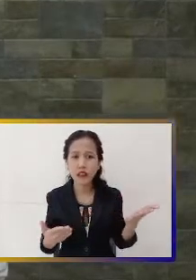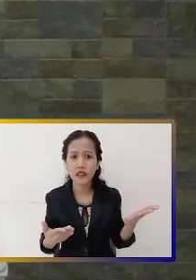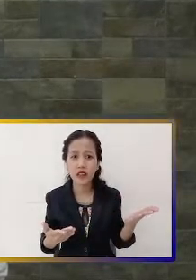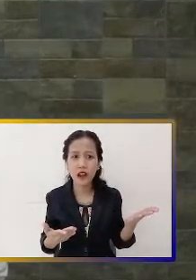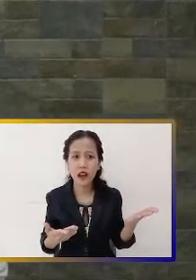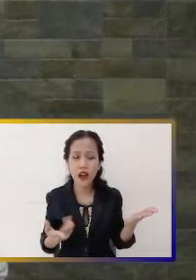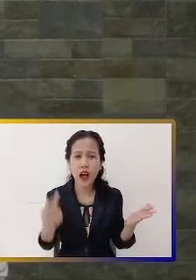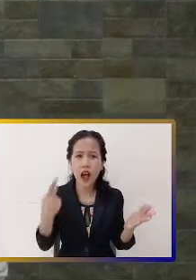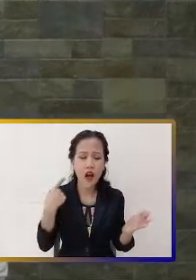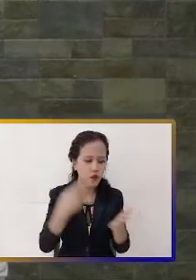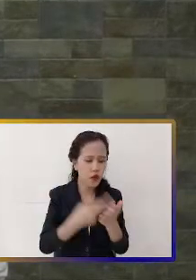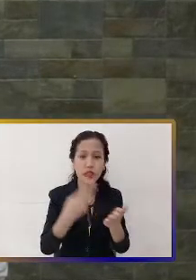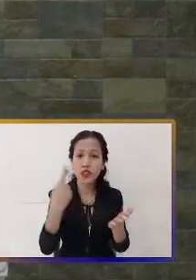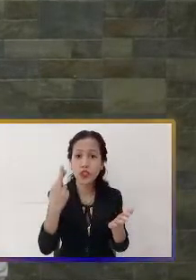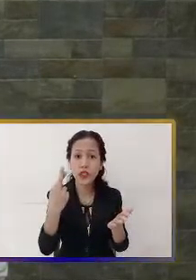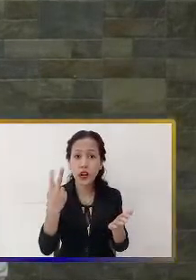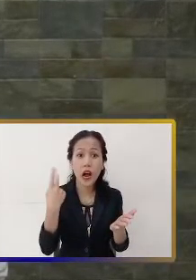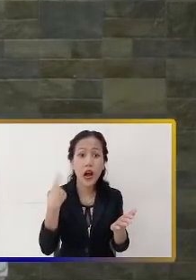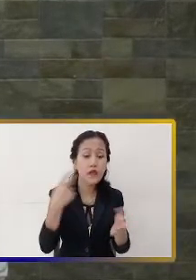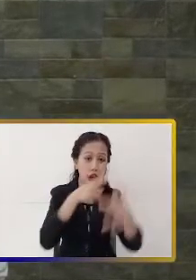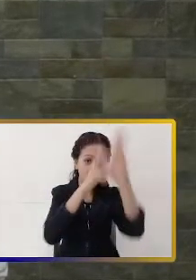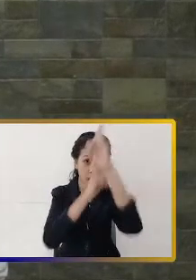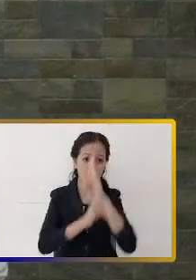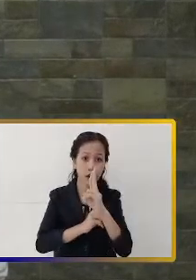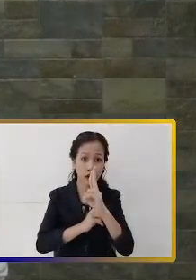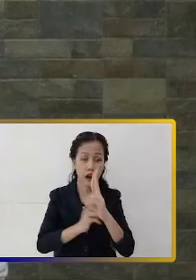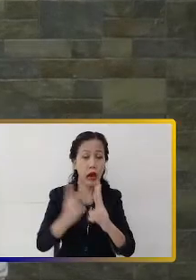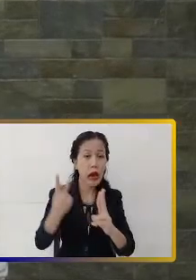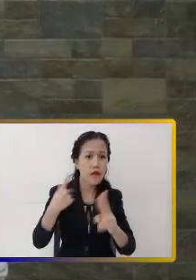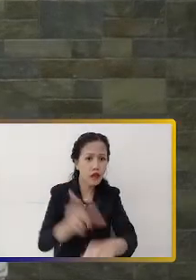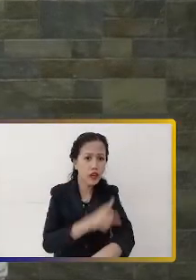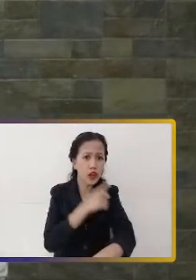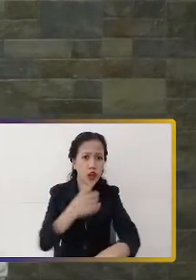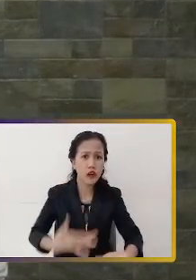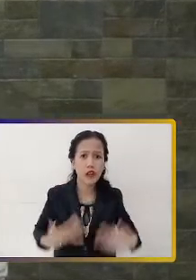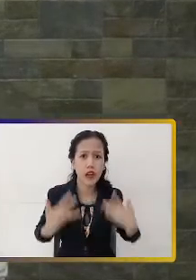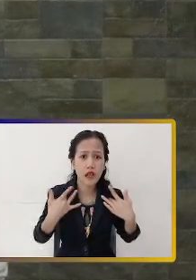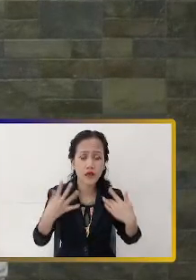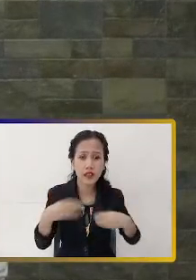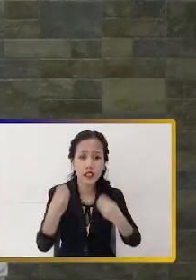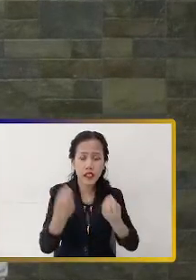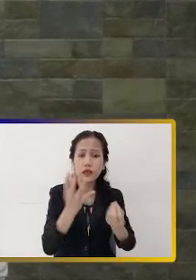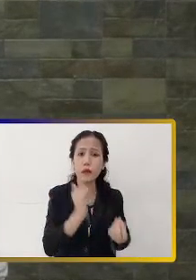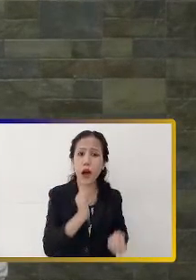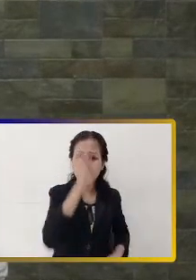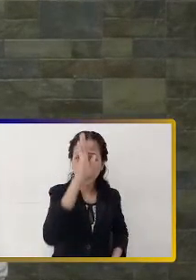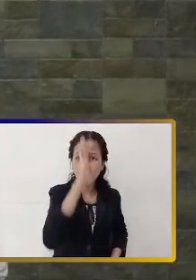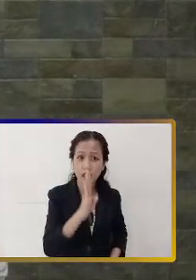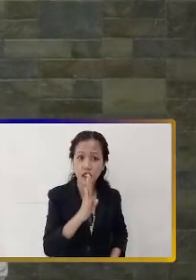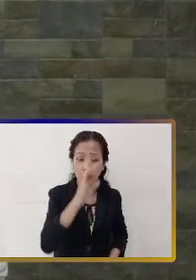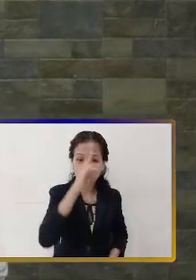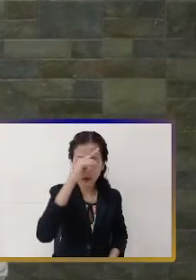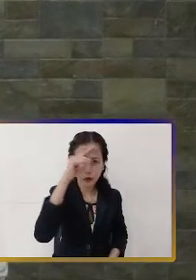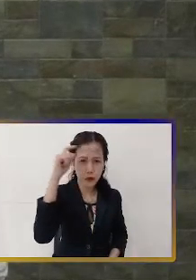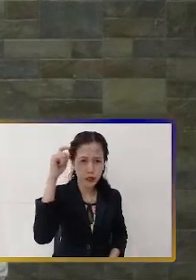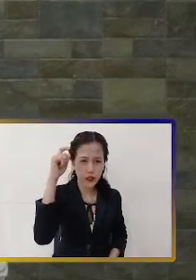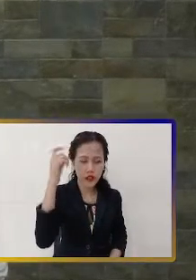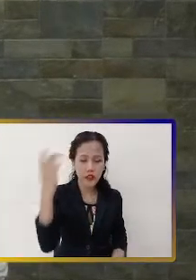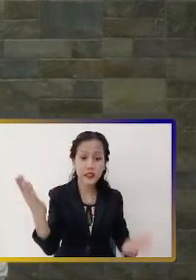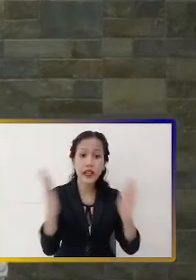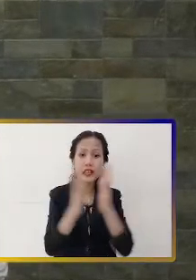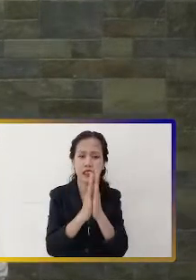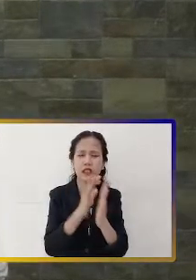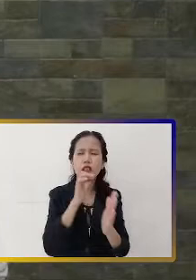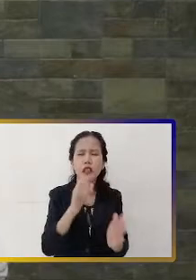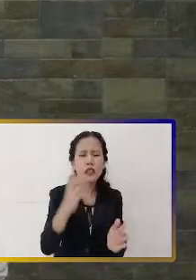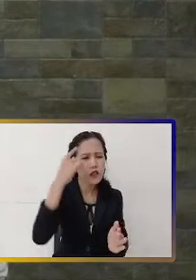nagkaroon ng riches, nagkaroon siya ng honor, nagkaroon siya ng long life, binigay sa kanya ng Panginoon yan? Sapagkat ang hiningi niya ay hindi para